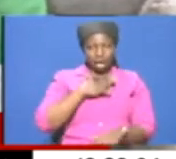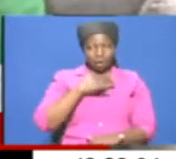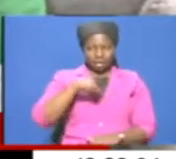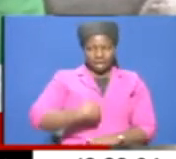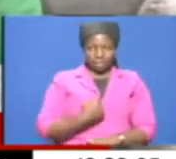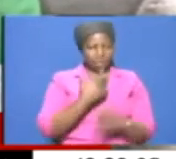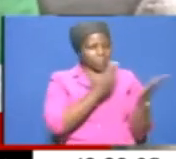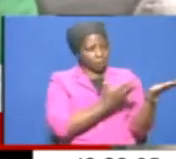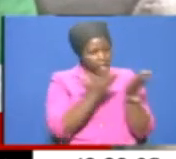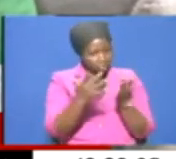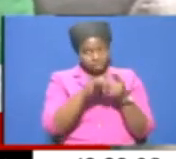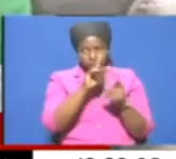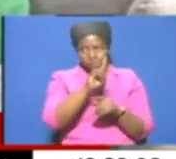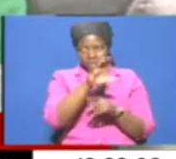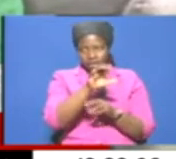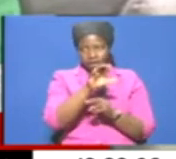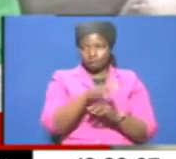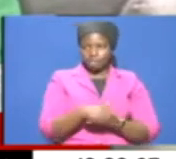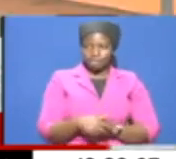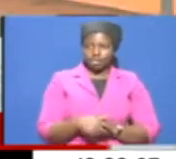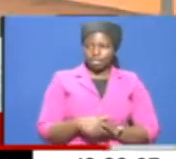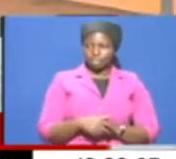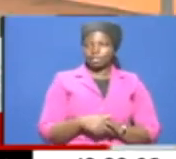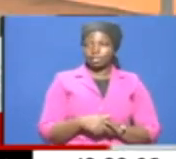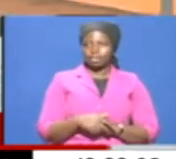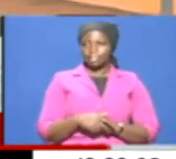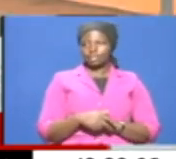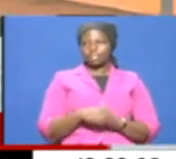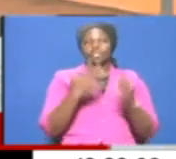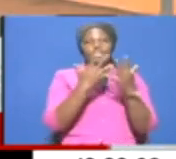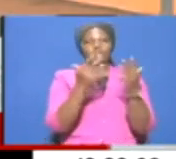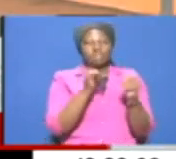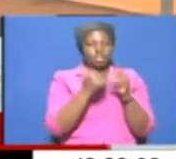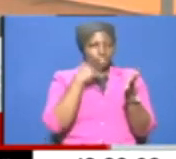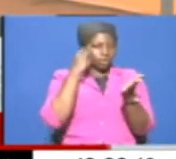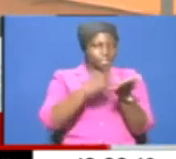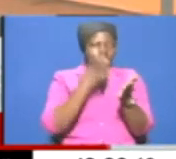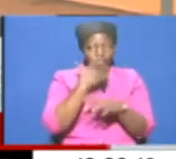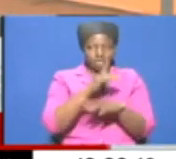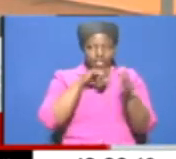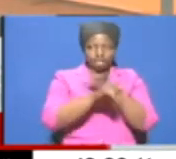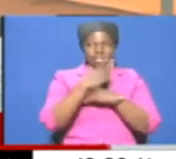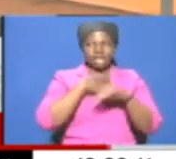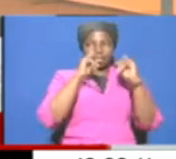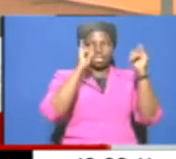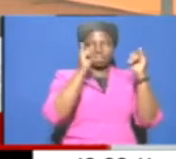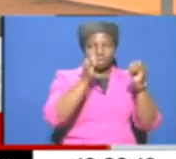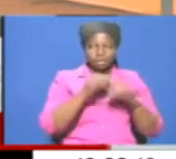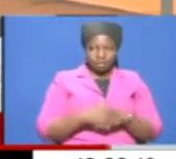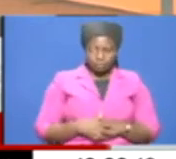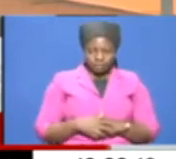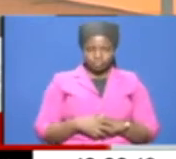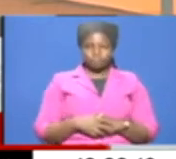za KBC. Asante. Naam. Jambo ambalo tumeweza kushuhudia katika taarifa zetu ni kwamba kuna maeneo humu nchini